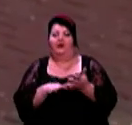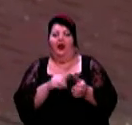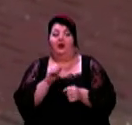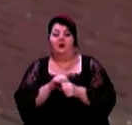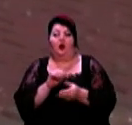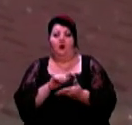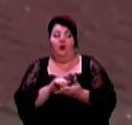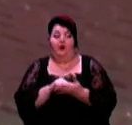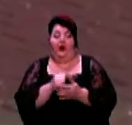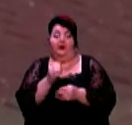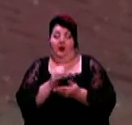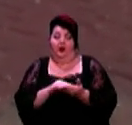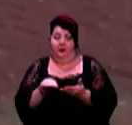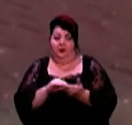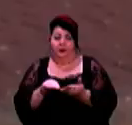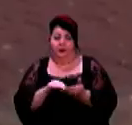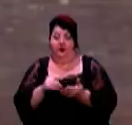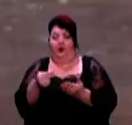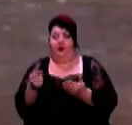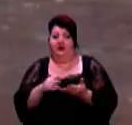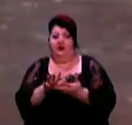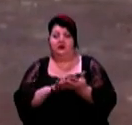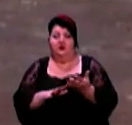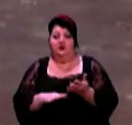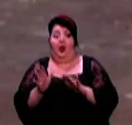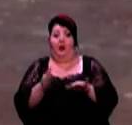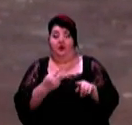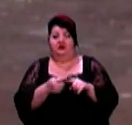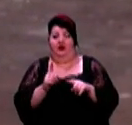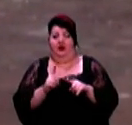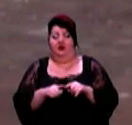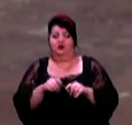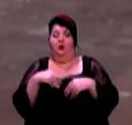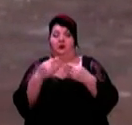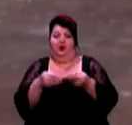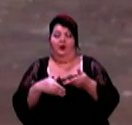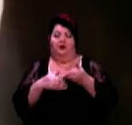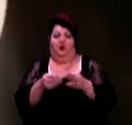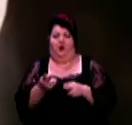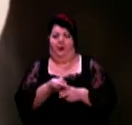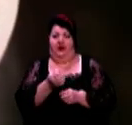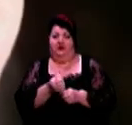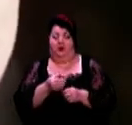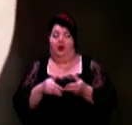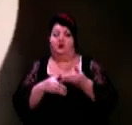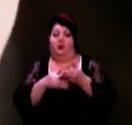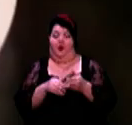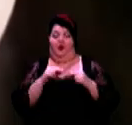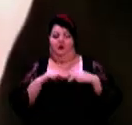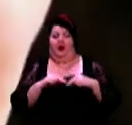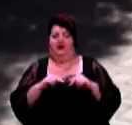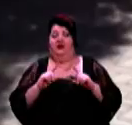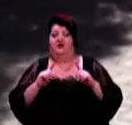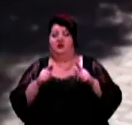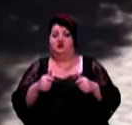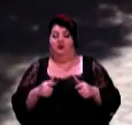безробітний електронним підписом підписує заяву. Після цього людині призначають допомогу з безробіття та допомагають із працевлаштуванням. Роман Романюк